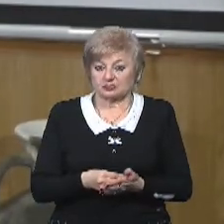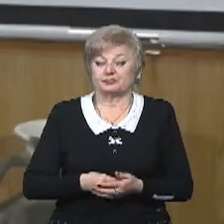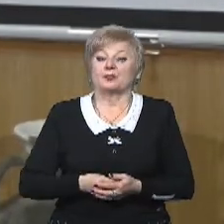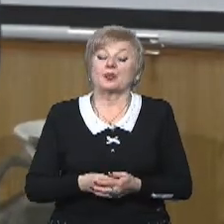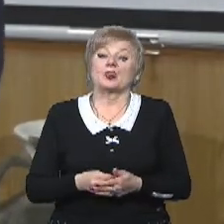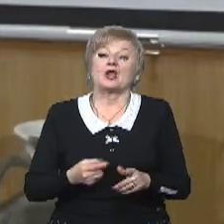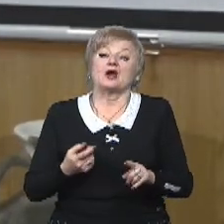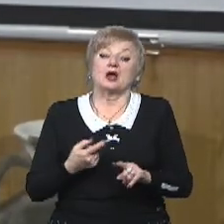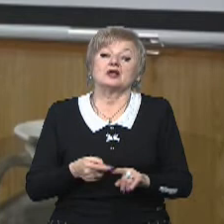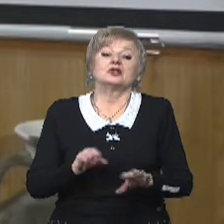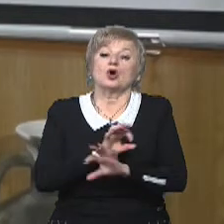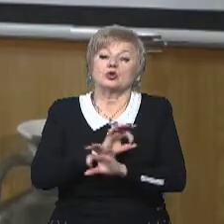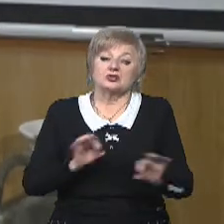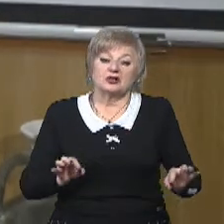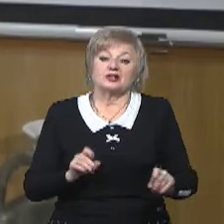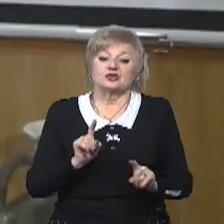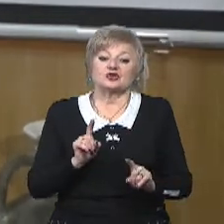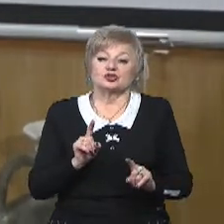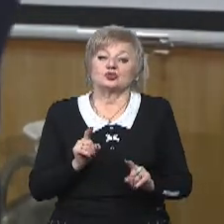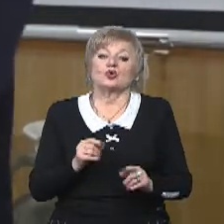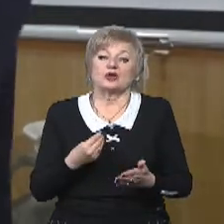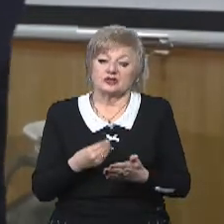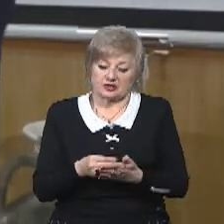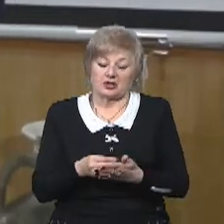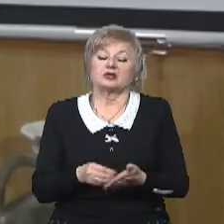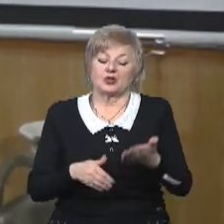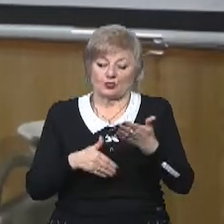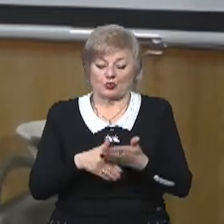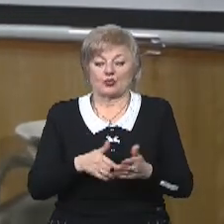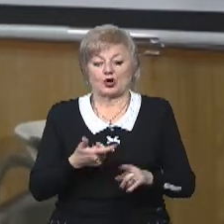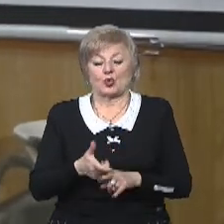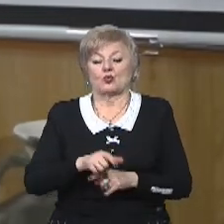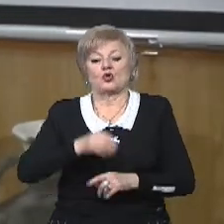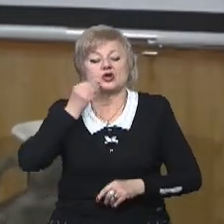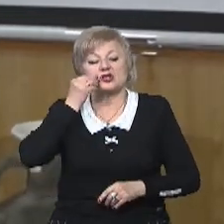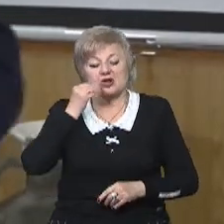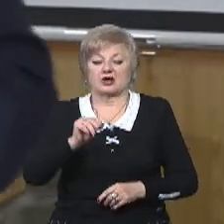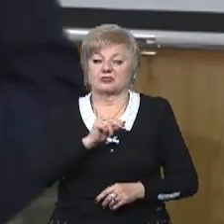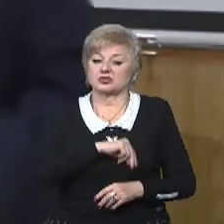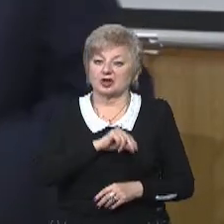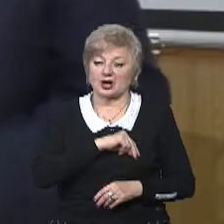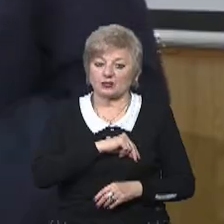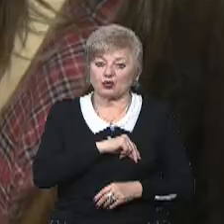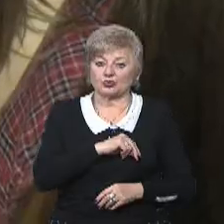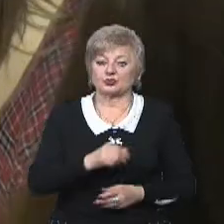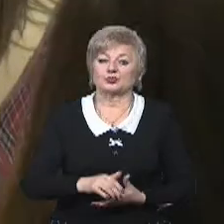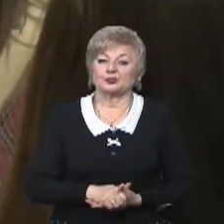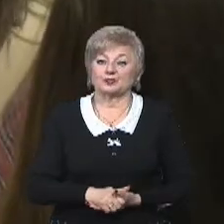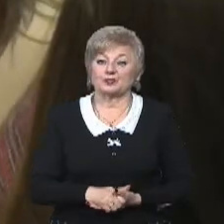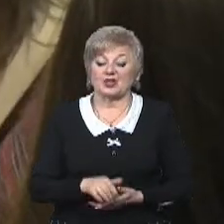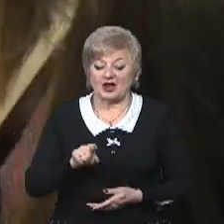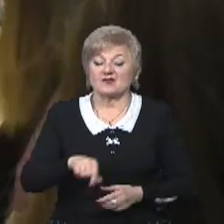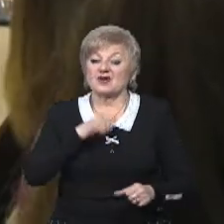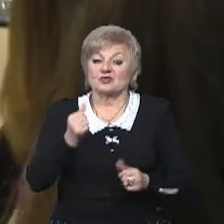І дуже здорово, що, напевно, поява цих грошей сприяла більш якісному роботі на Мамай-горі, і у нас з'явився цей кімнат.